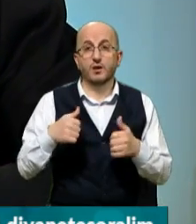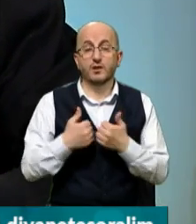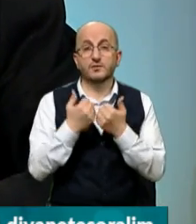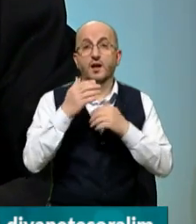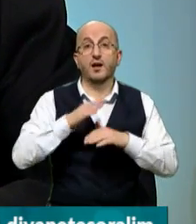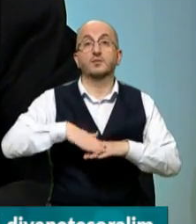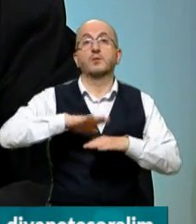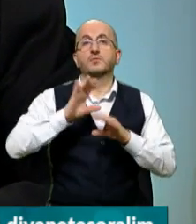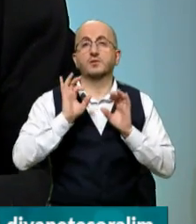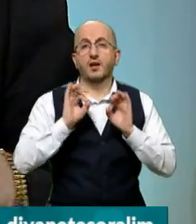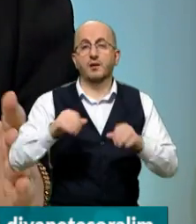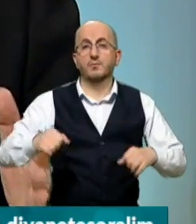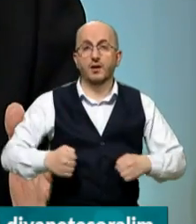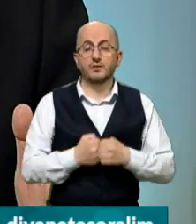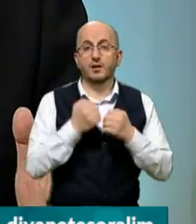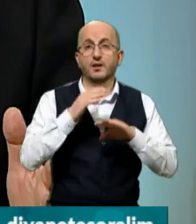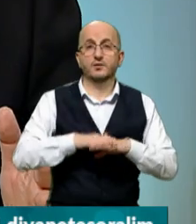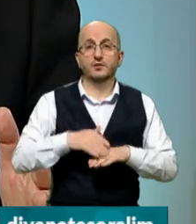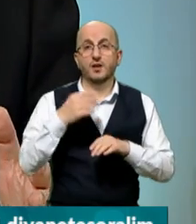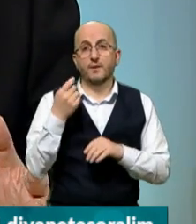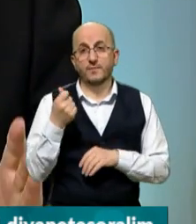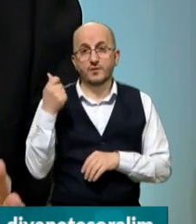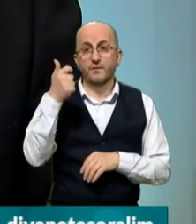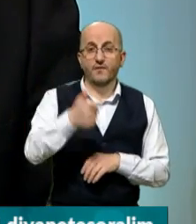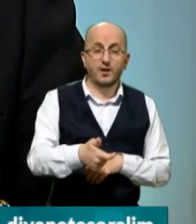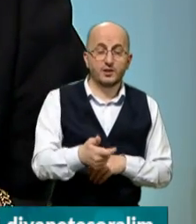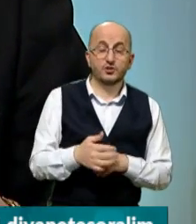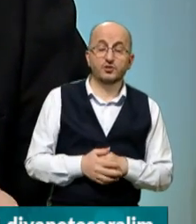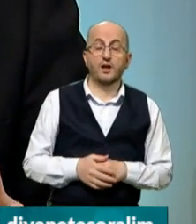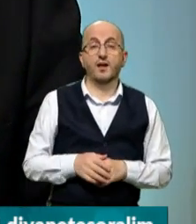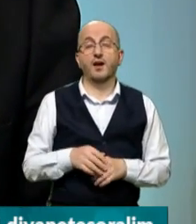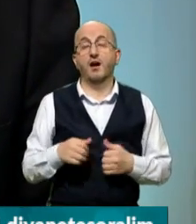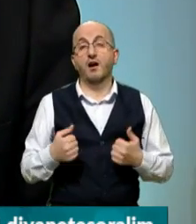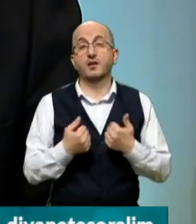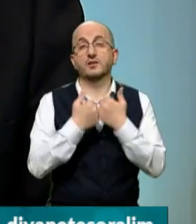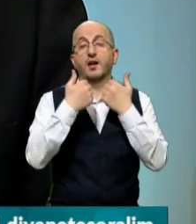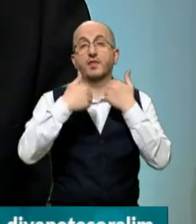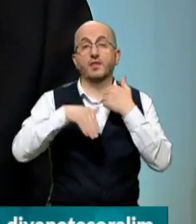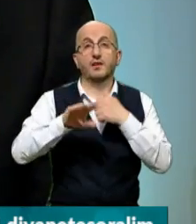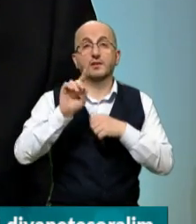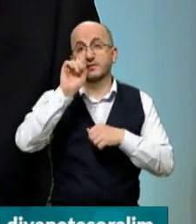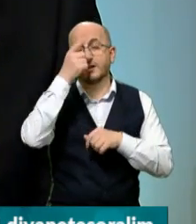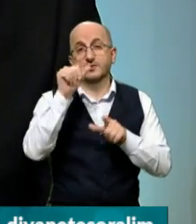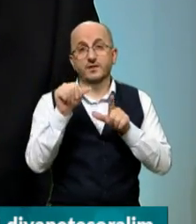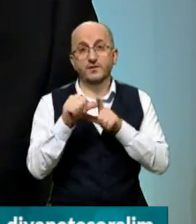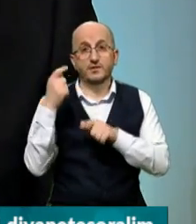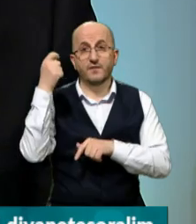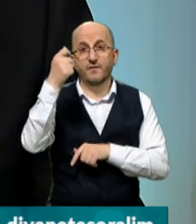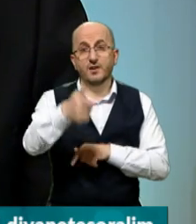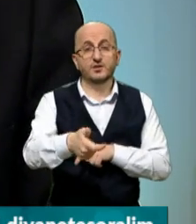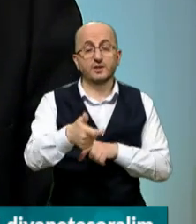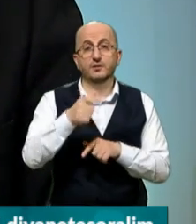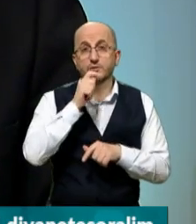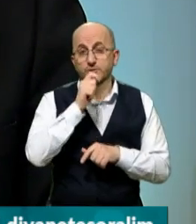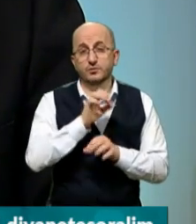edecek hem de fidye verecektir diyor. Bak kaza var yine. Yine kaza var. Dolayısıyla belki bununla kaza değil de sadece fidye verecektir sözü hiçbir